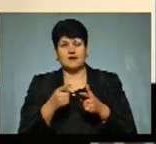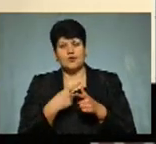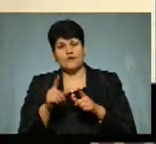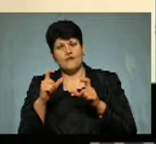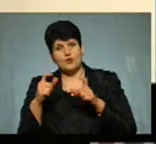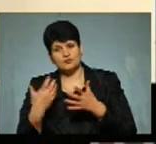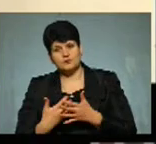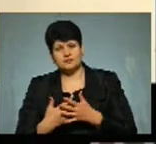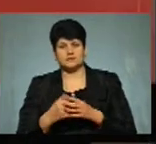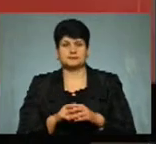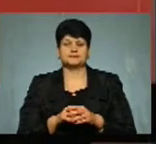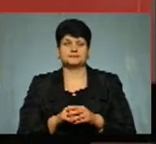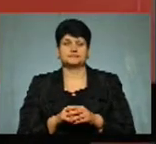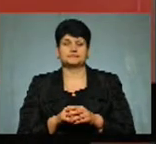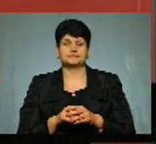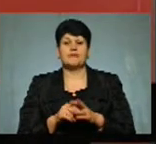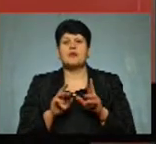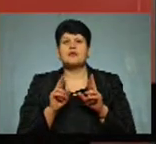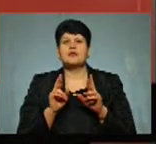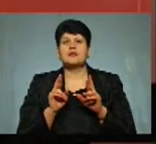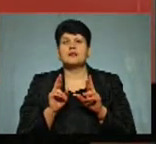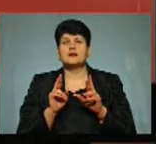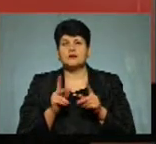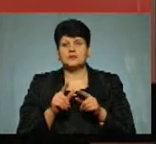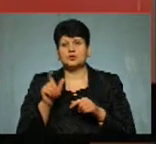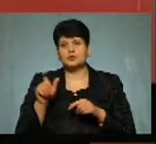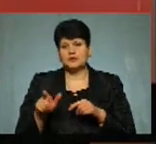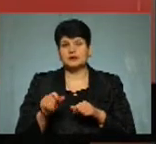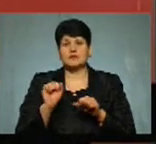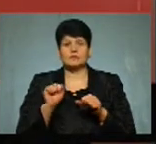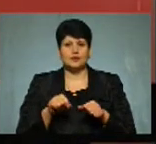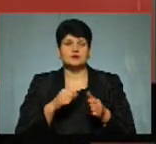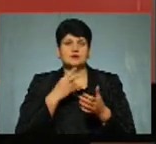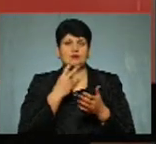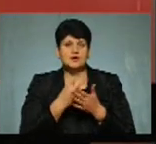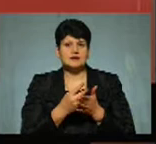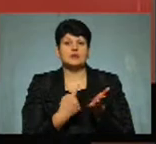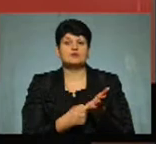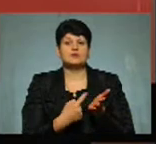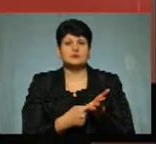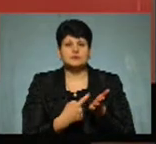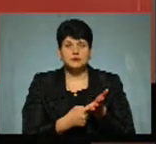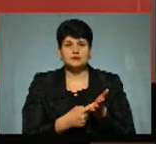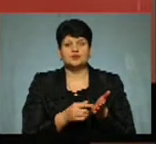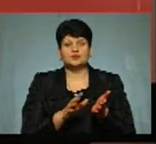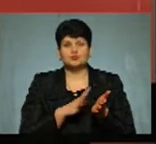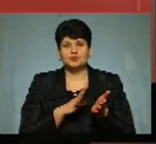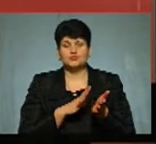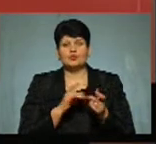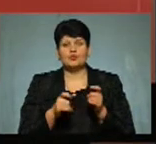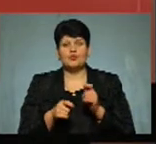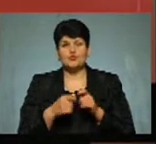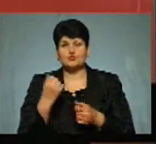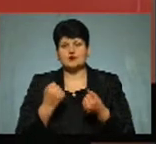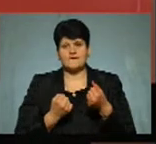фотографії. Яким чином людина може показати, довести, що було вчинено порушення водієм?